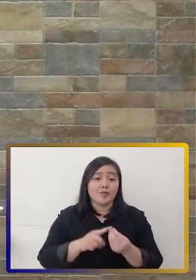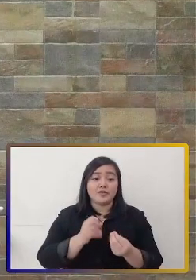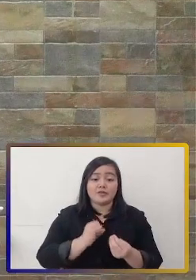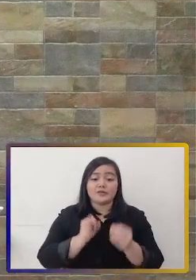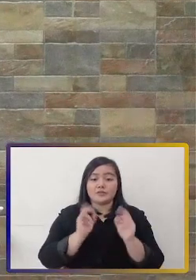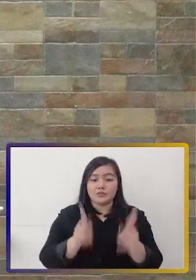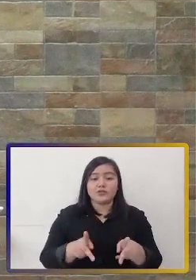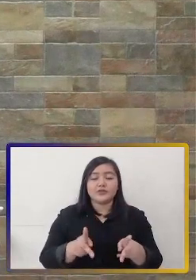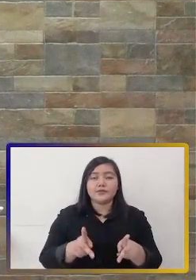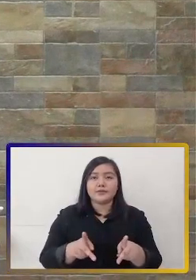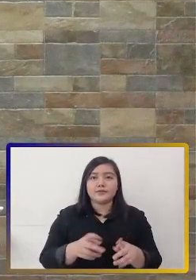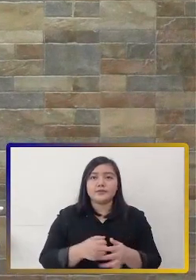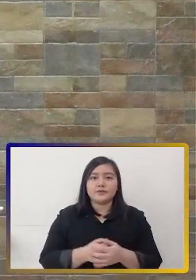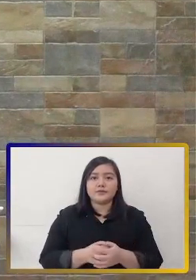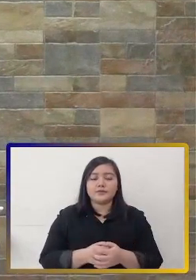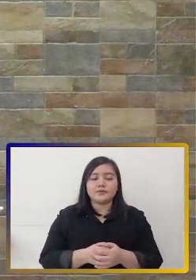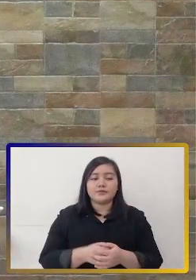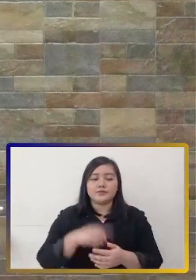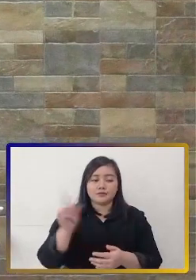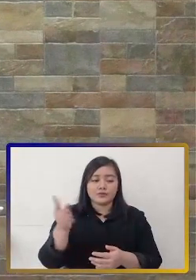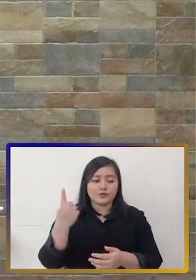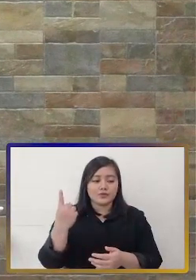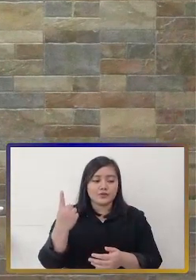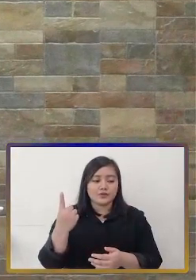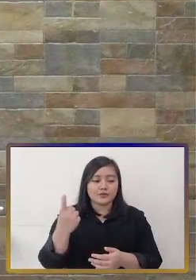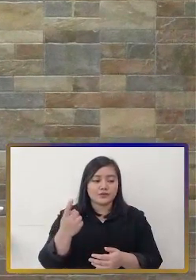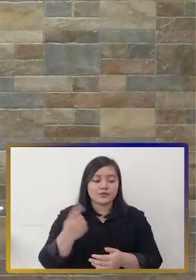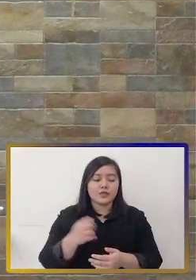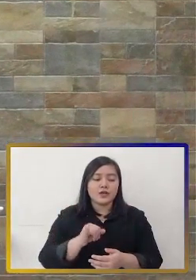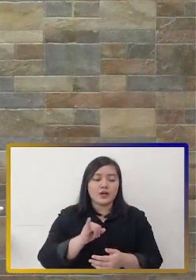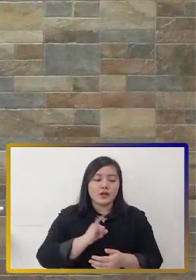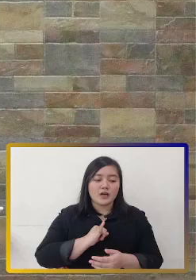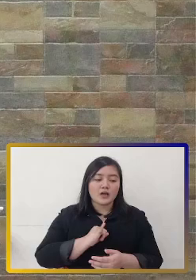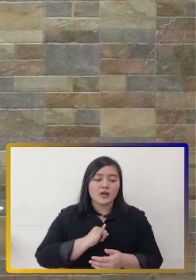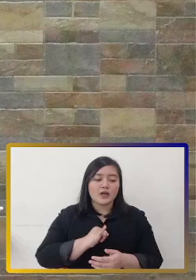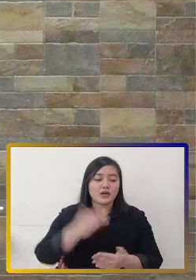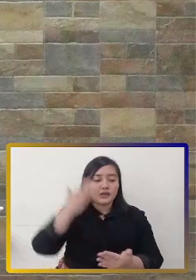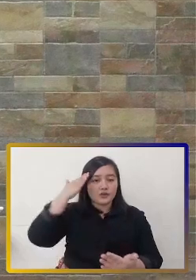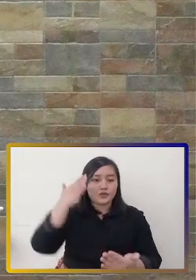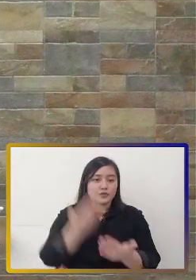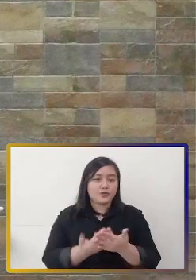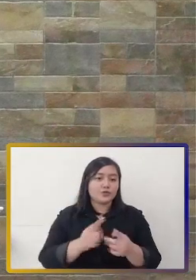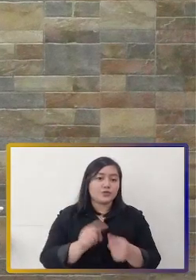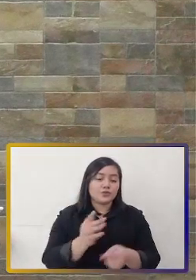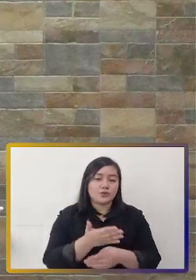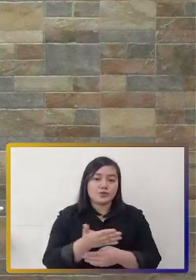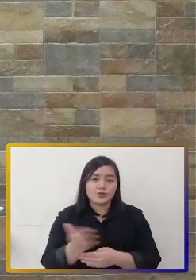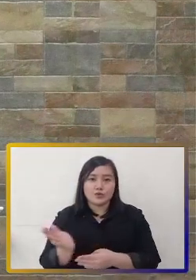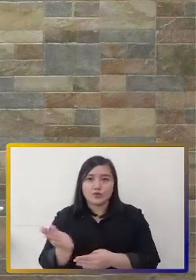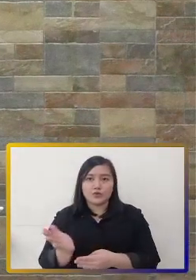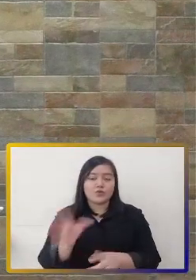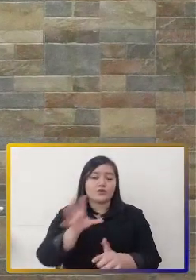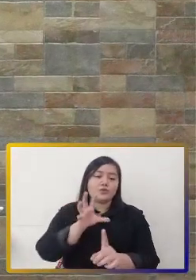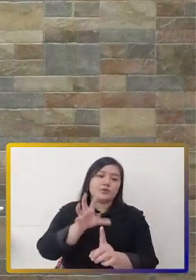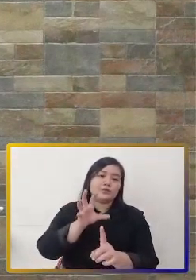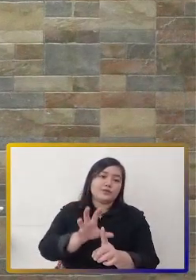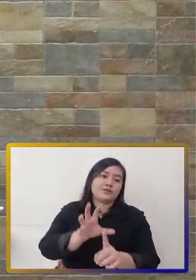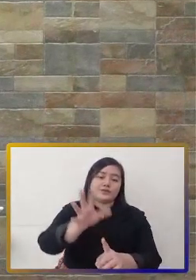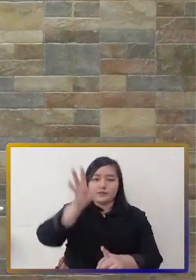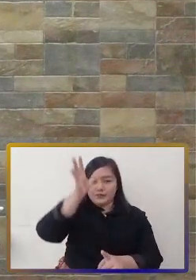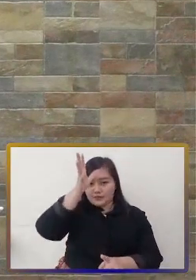Okay? Sa unang-una na binibigay ko po sa inyo na personality na well-known church fathers in the first